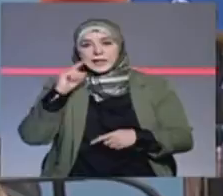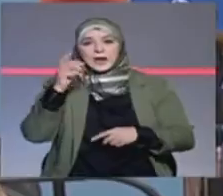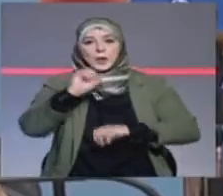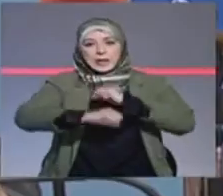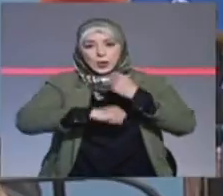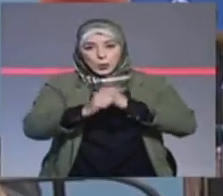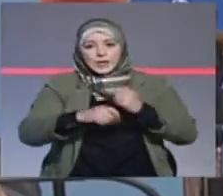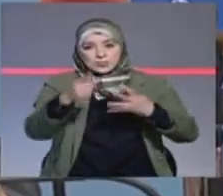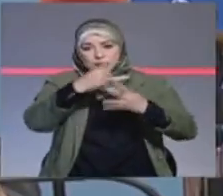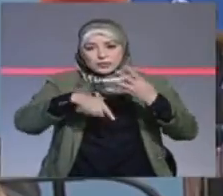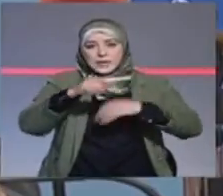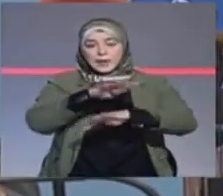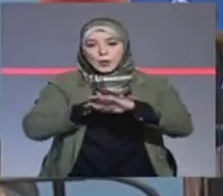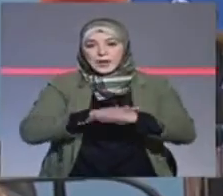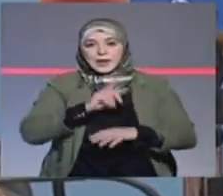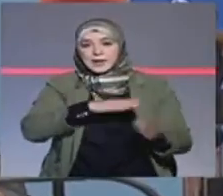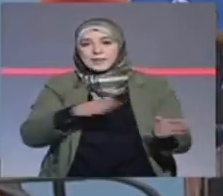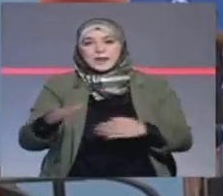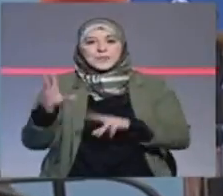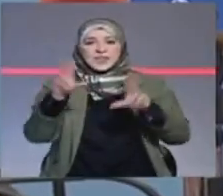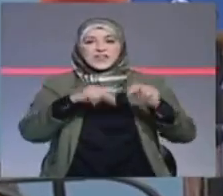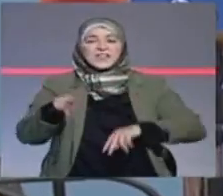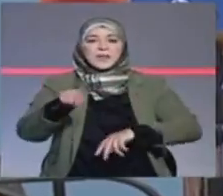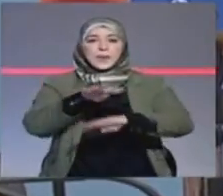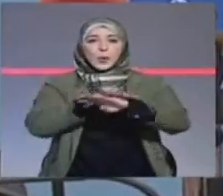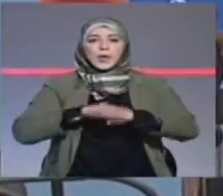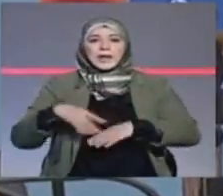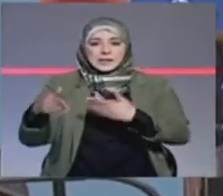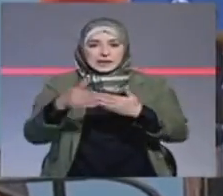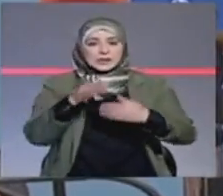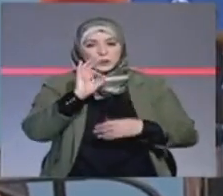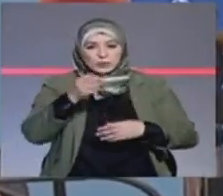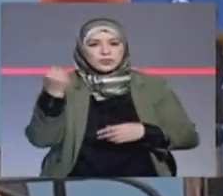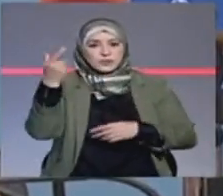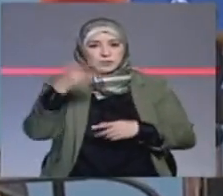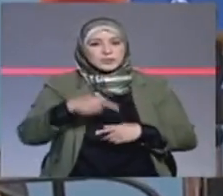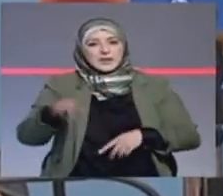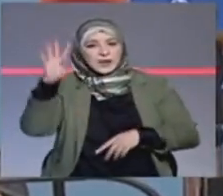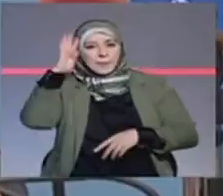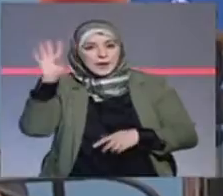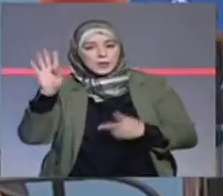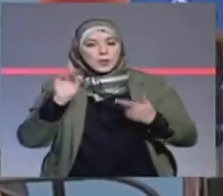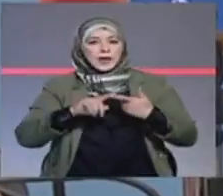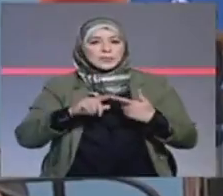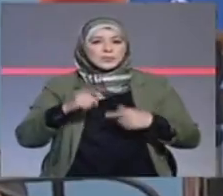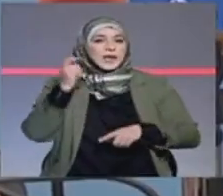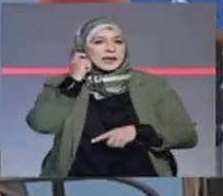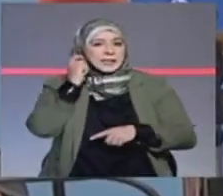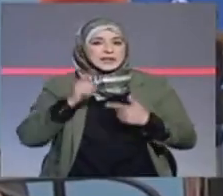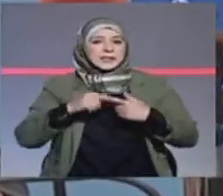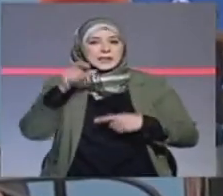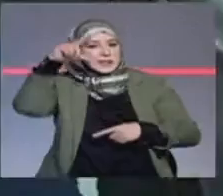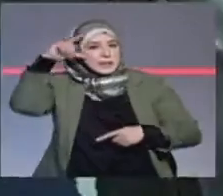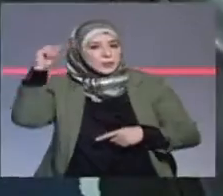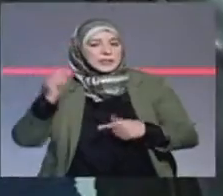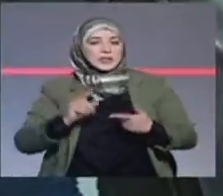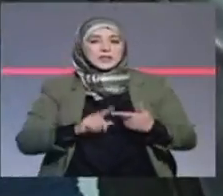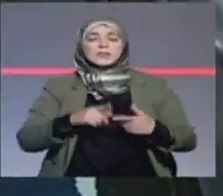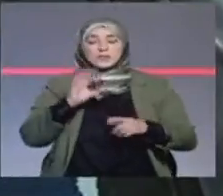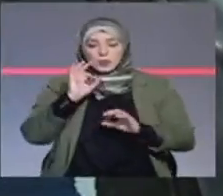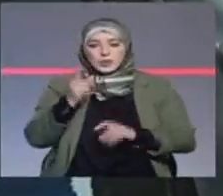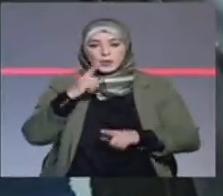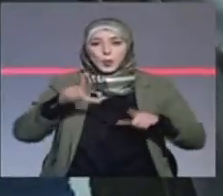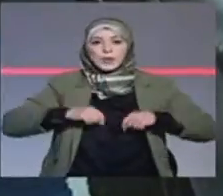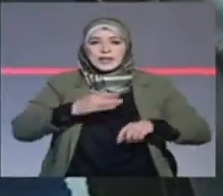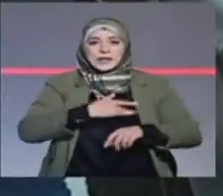والقروان. كذلك ثم ولايات قريبة للحد هذايا كما منوبة، كما القصرين، كما سيدي بوزيد. واعتبر